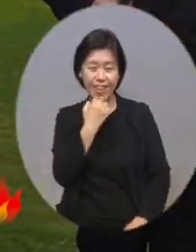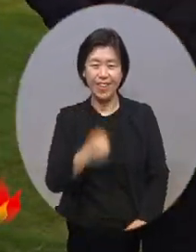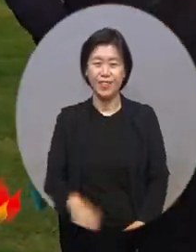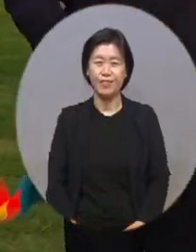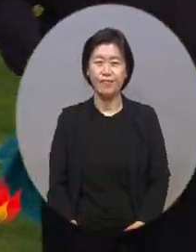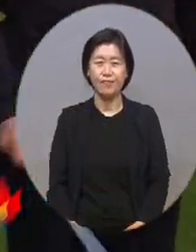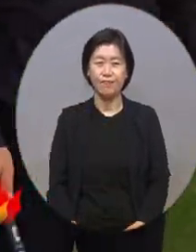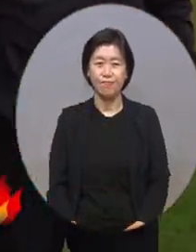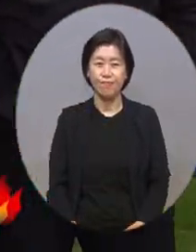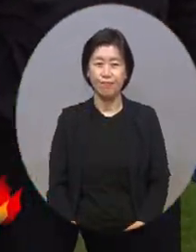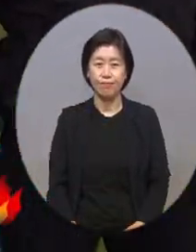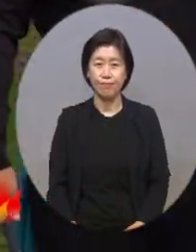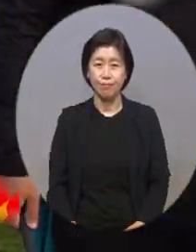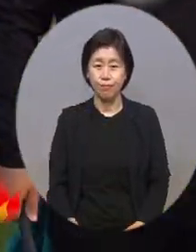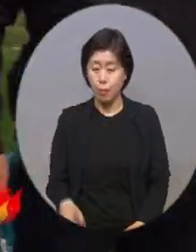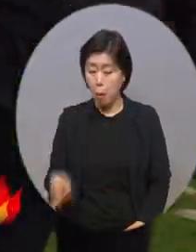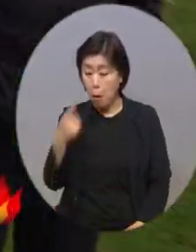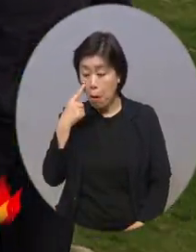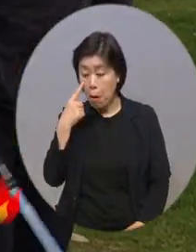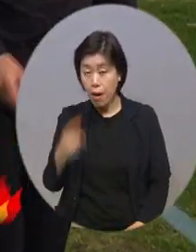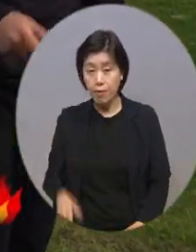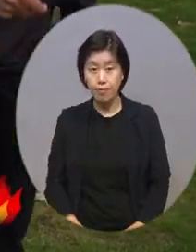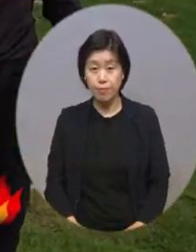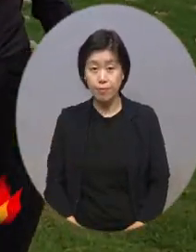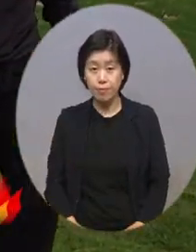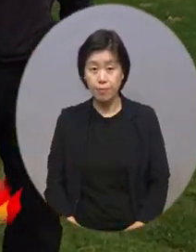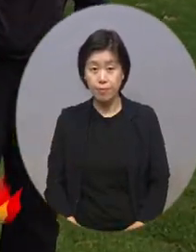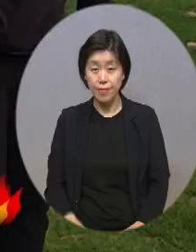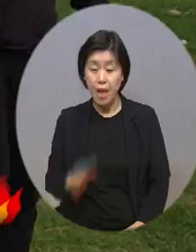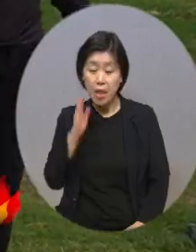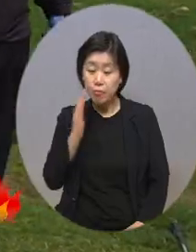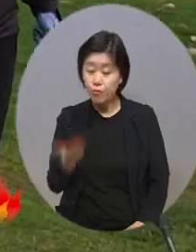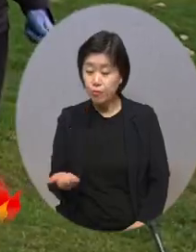도전해 봐. 뭐가? 빗장 빼기. 아니야. 공